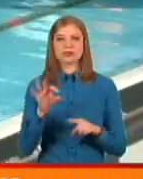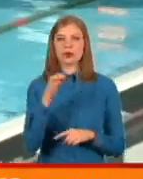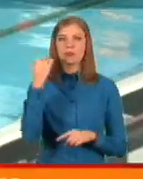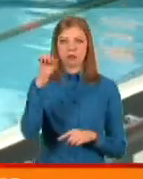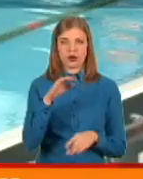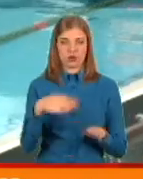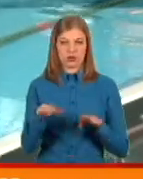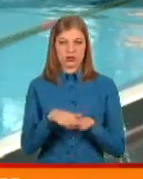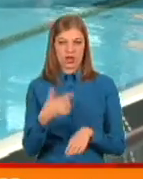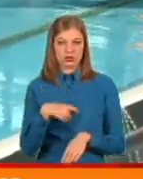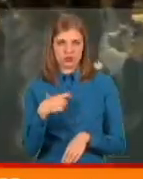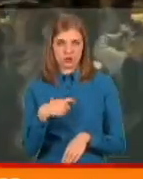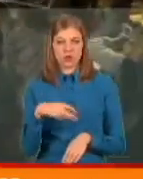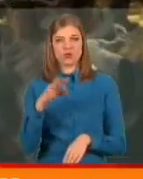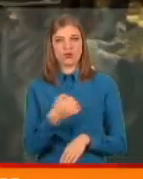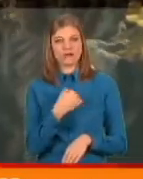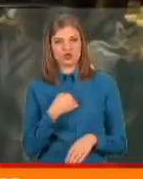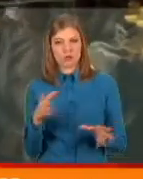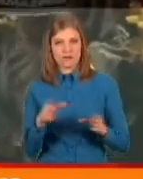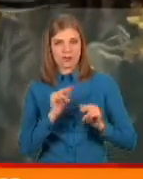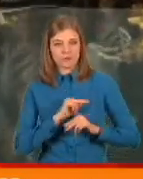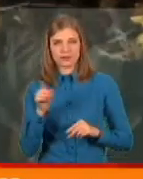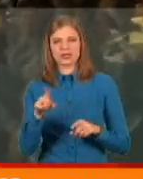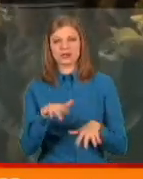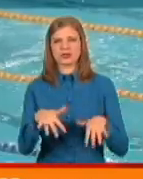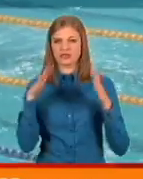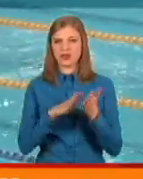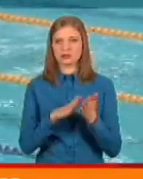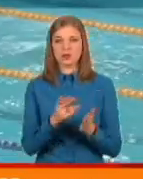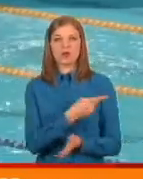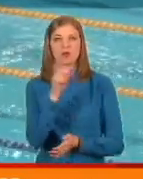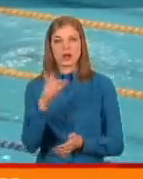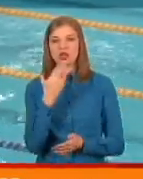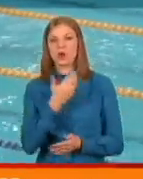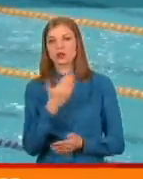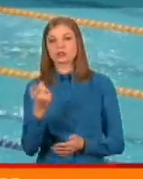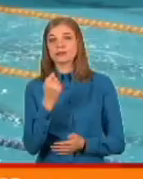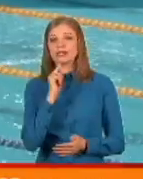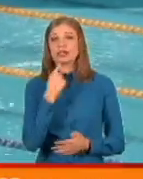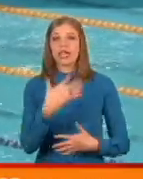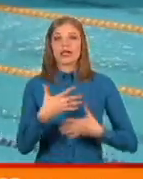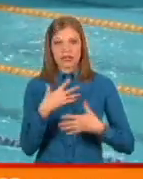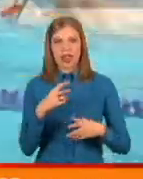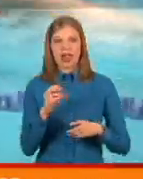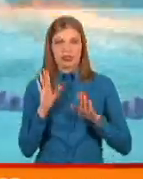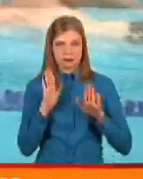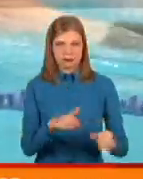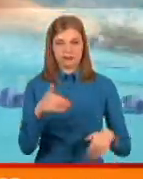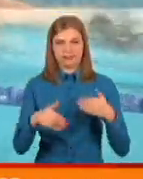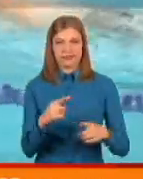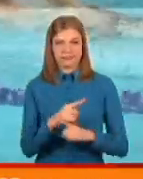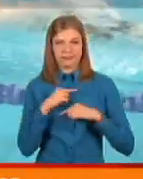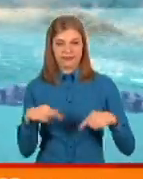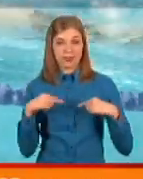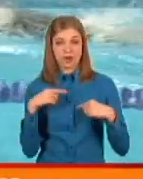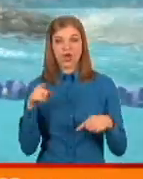перемогу над собою, про військове братерство. Ось зал вибухає полякові, який останнім, ледь дихаючи, але фінішує. А ось